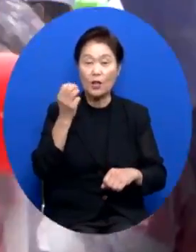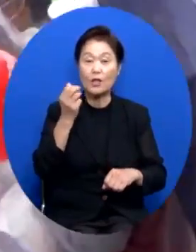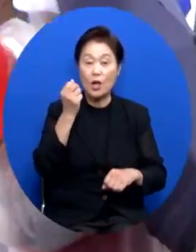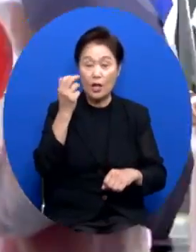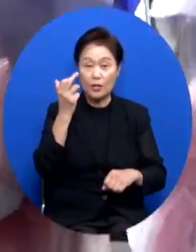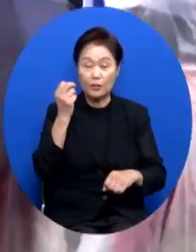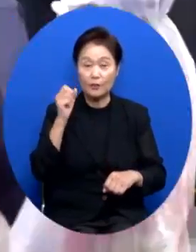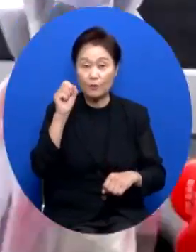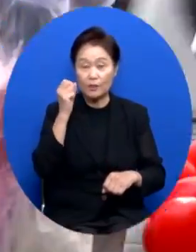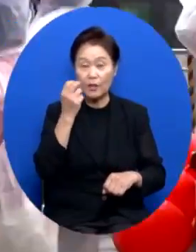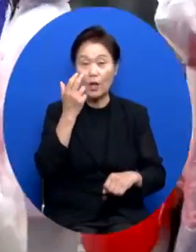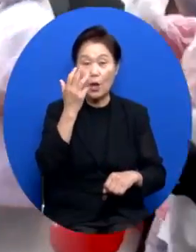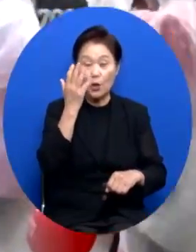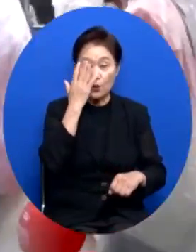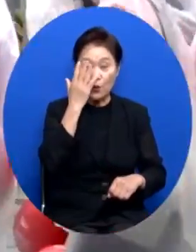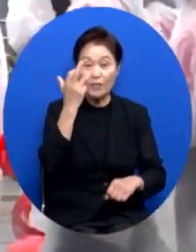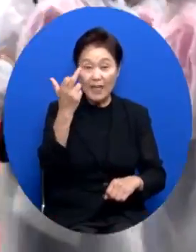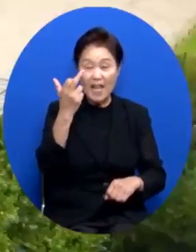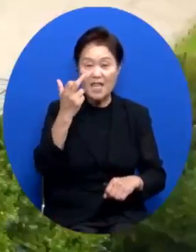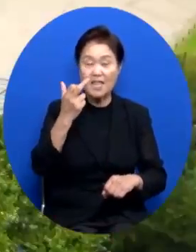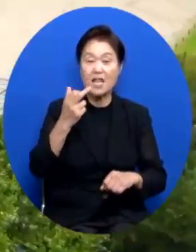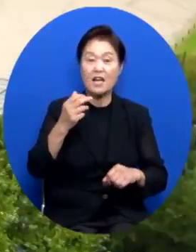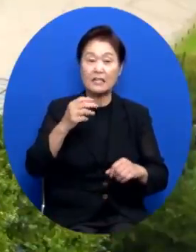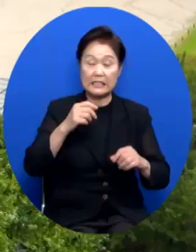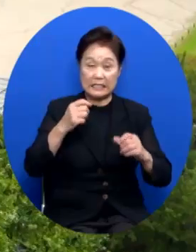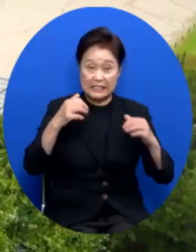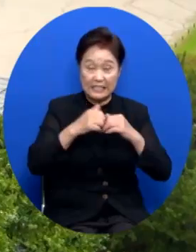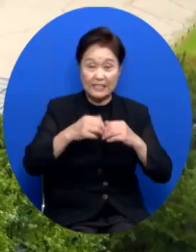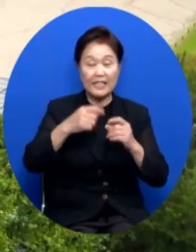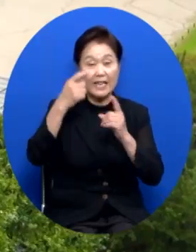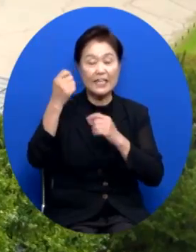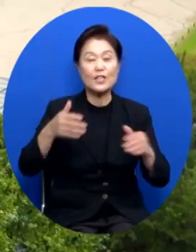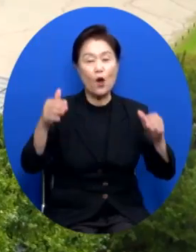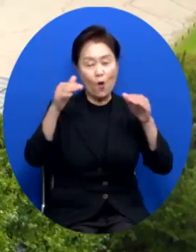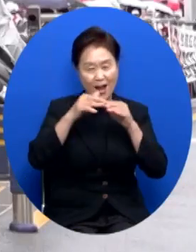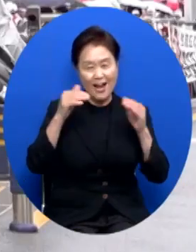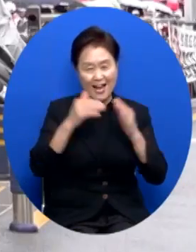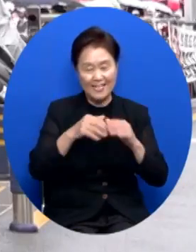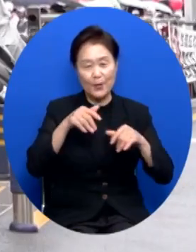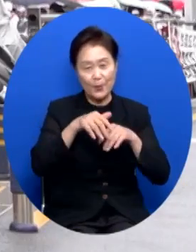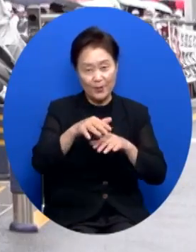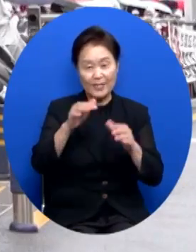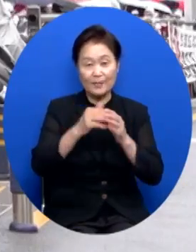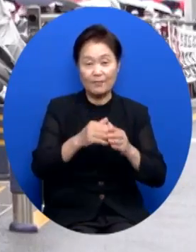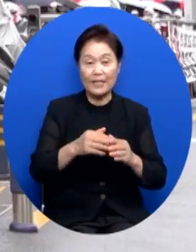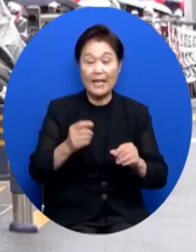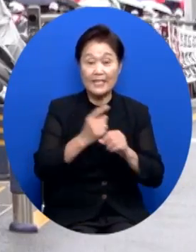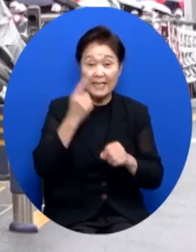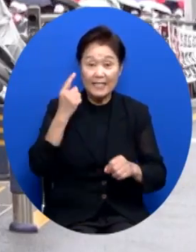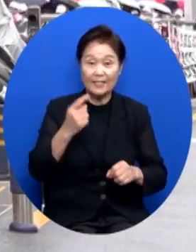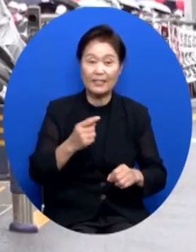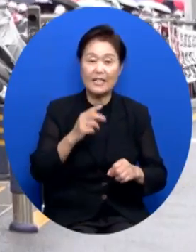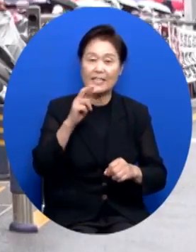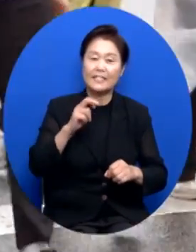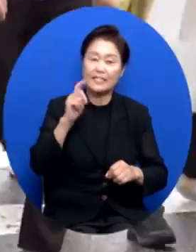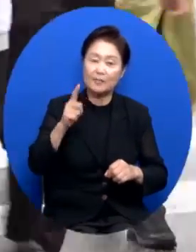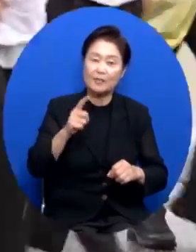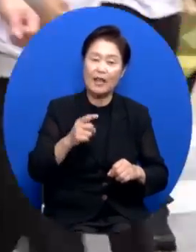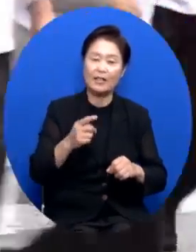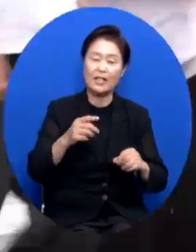모여서 걸으며 이웃 사랑을 실천했습니다. 작년 2023년에는 전국 10개 지역과